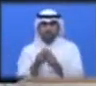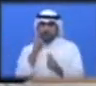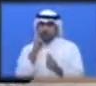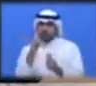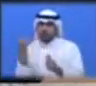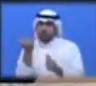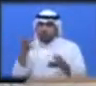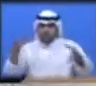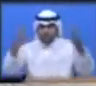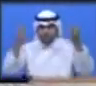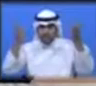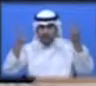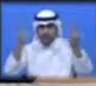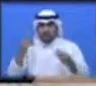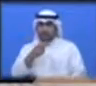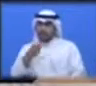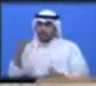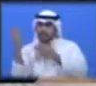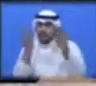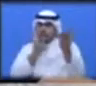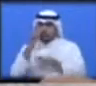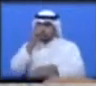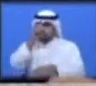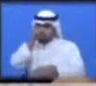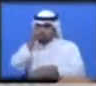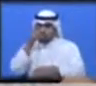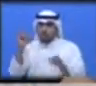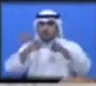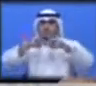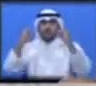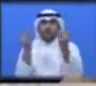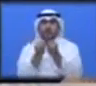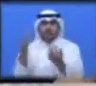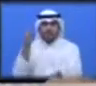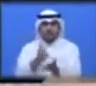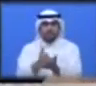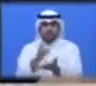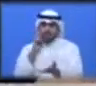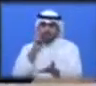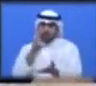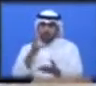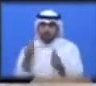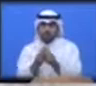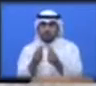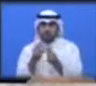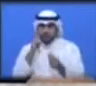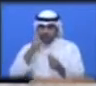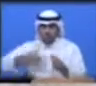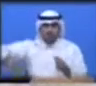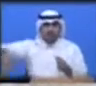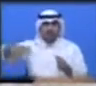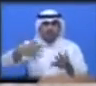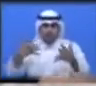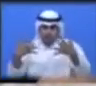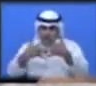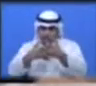المجال الثقافي، والمنظمة العربية للتربية والثقافة والعلوم من أهم يعني من أبرز مهامها توحيد أو المحافظة على الوحدة